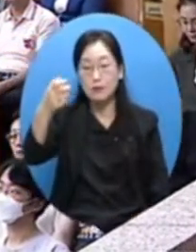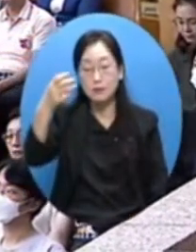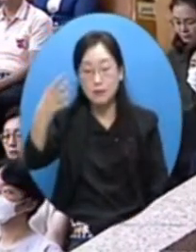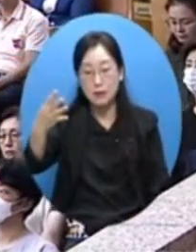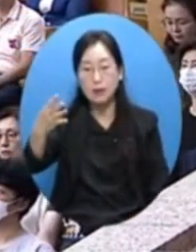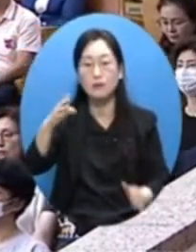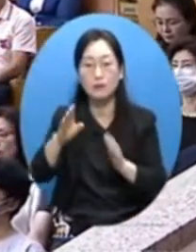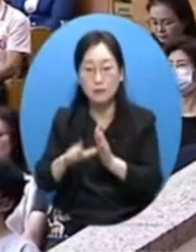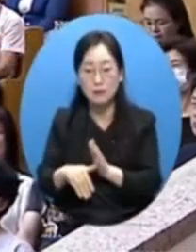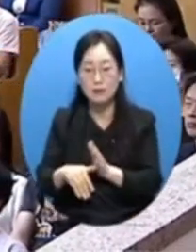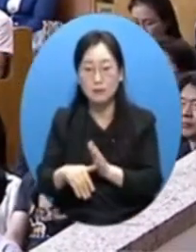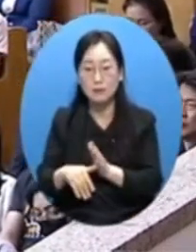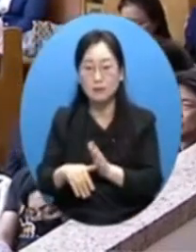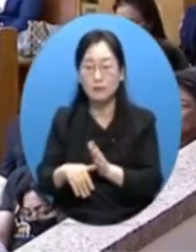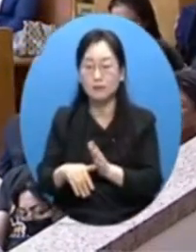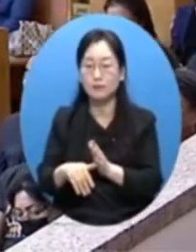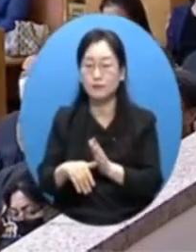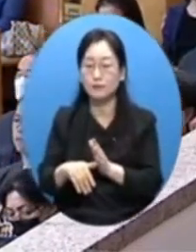1974년